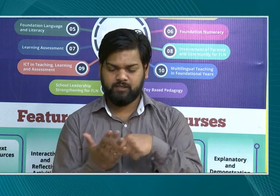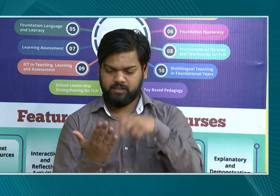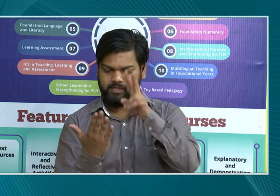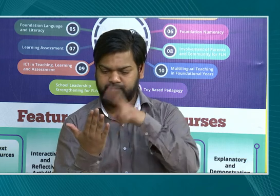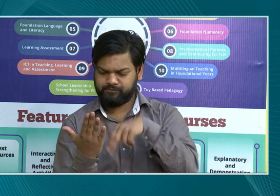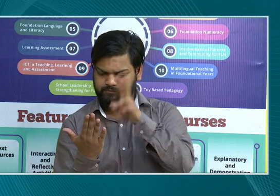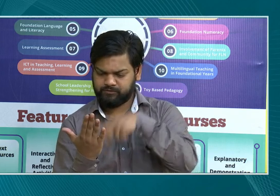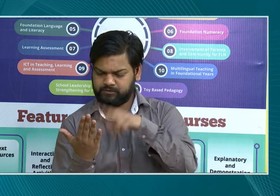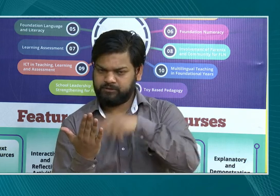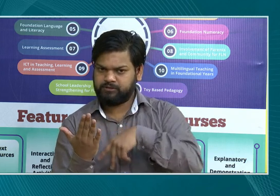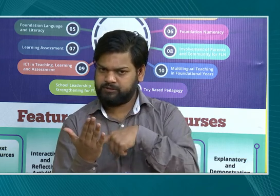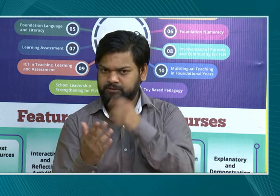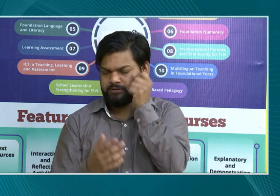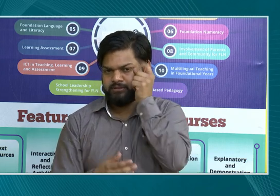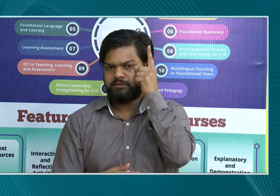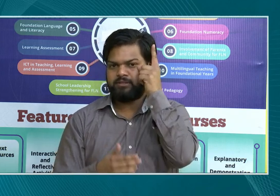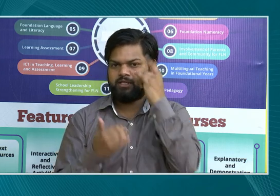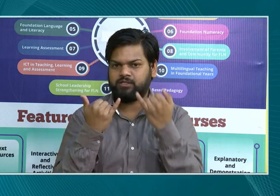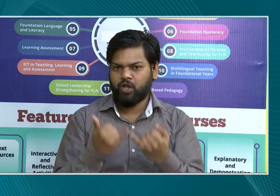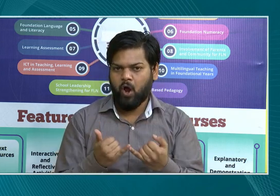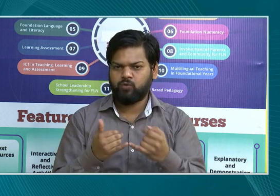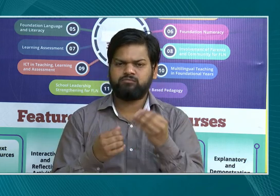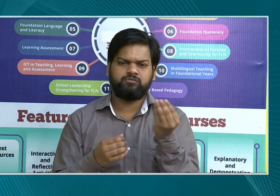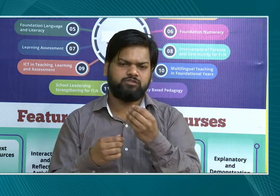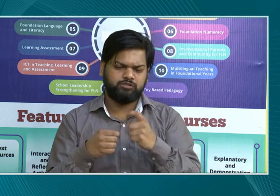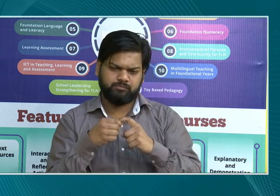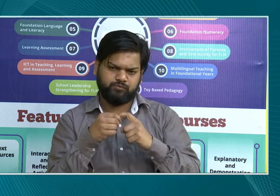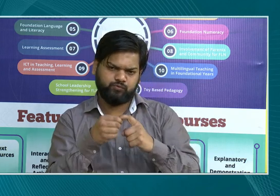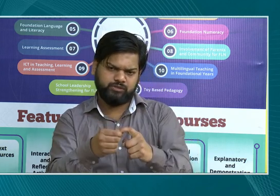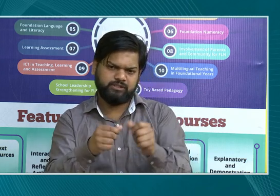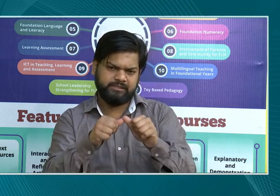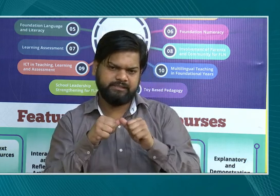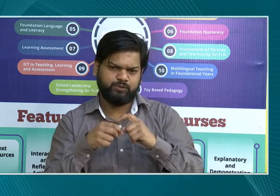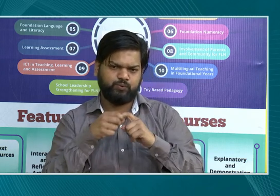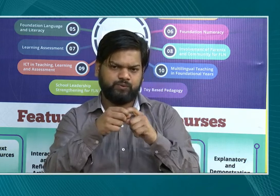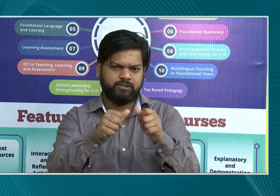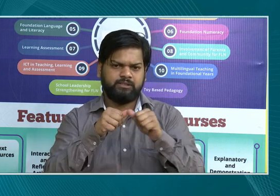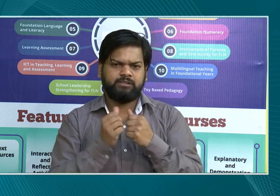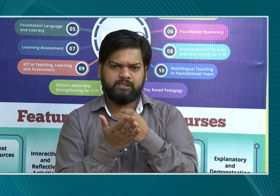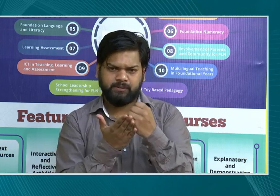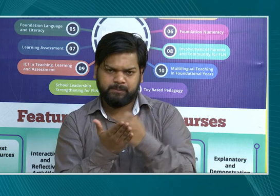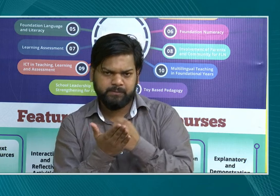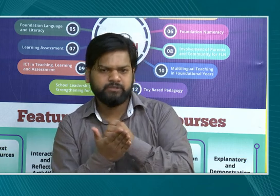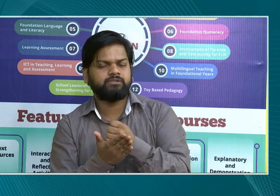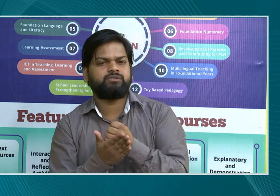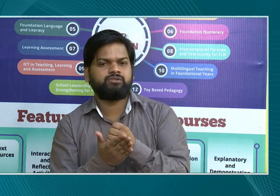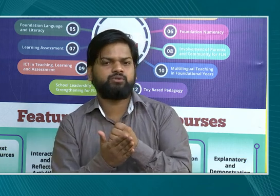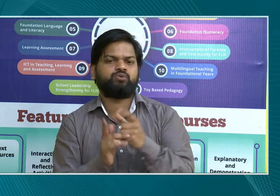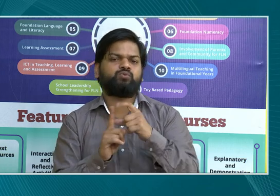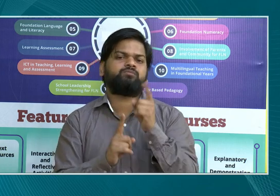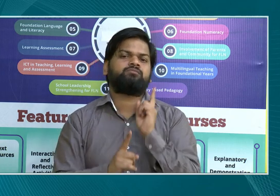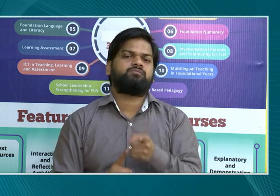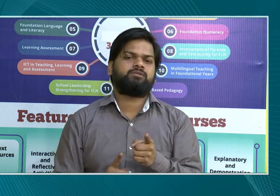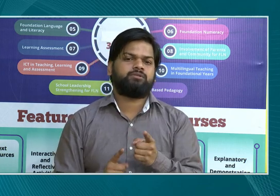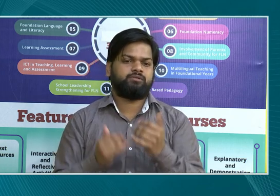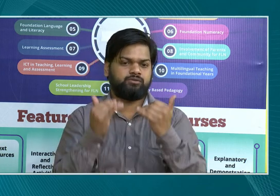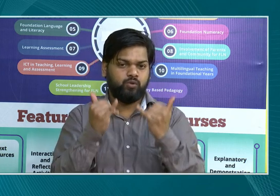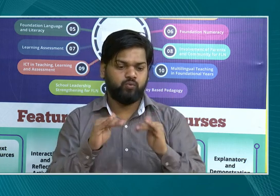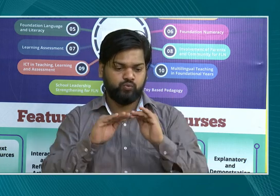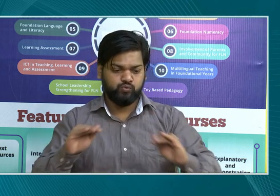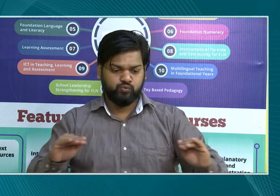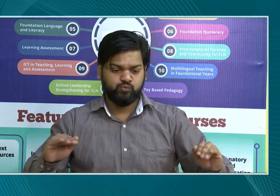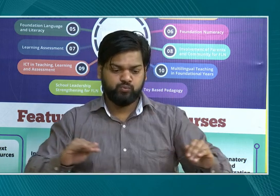प्रश्नों का हमें अभ्यास करना है की बच्चे ने कितनी तरीके कितना वो पार्ट सिखा कितना वो अभी और सीखने की उसे जरूरत